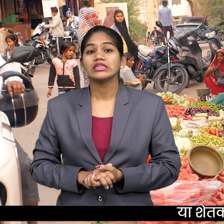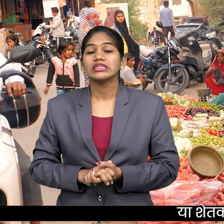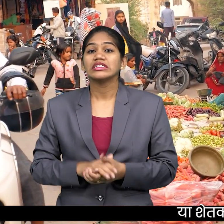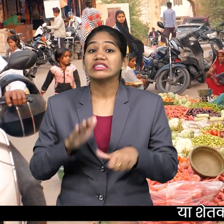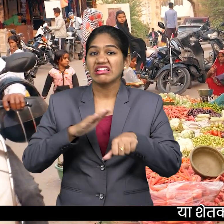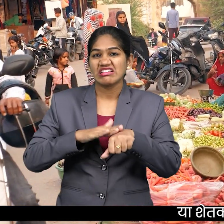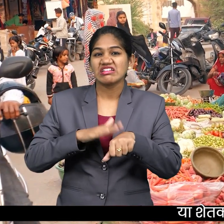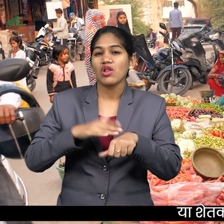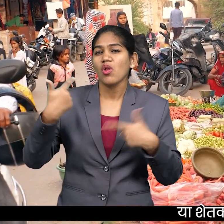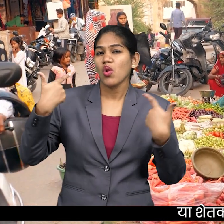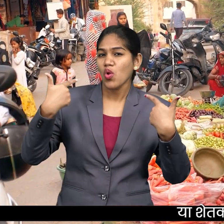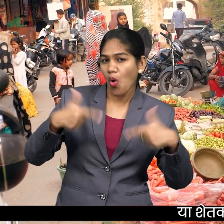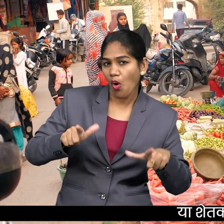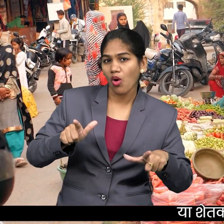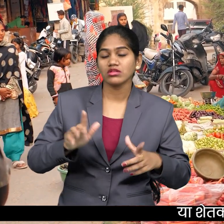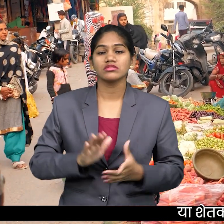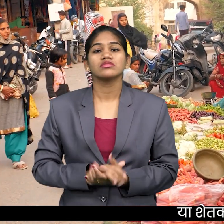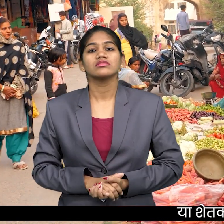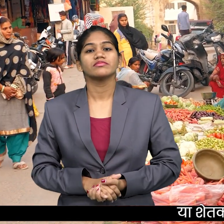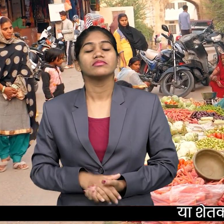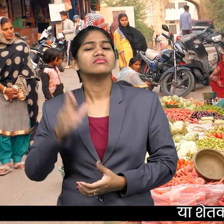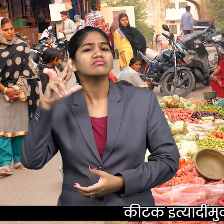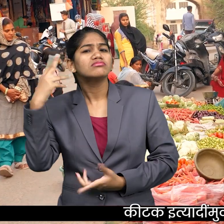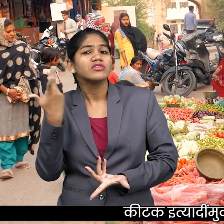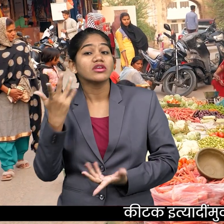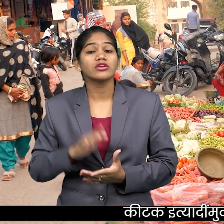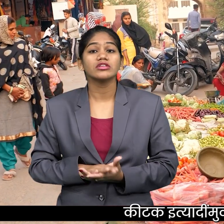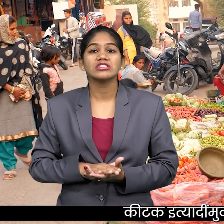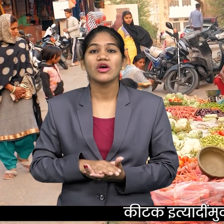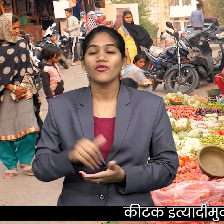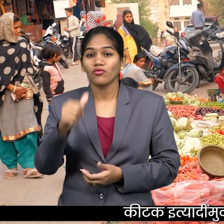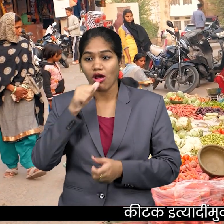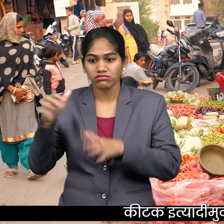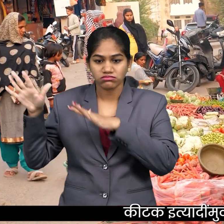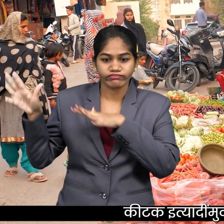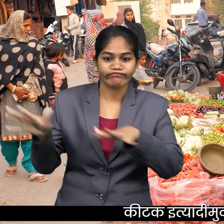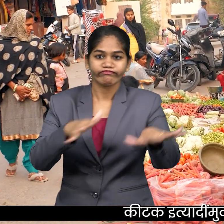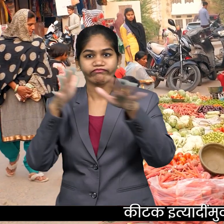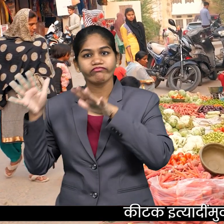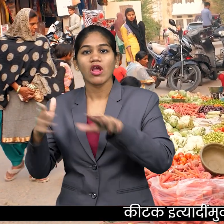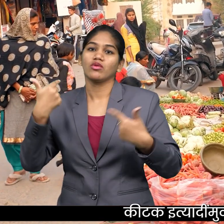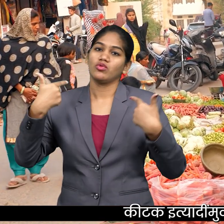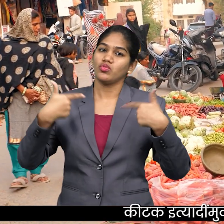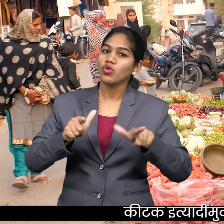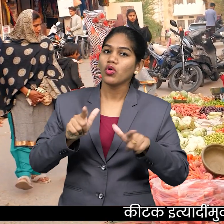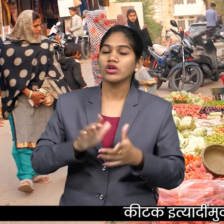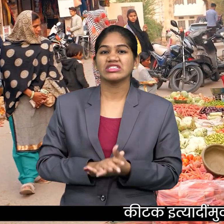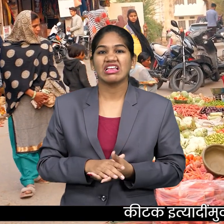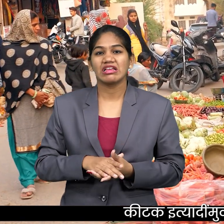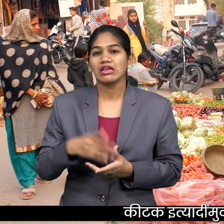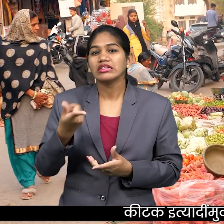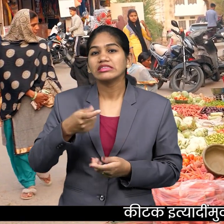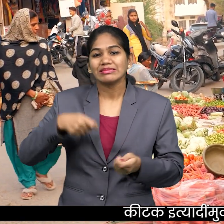या शेतकऱ्यांना कधीकधी पूर, कीटक इत्यादींमुळे नुकसान देखील होऊ शकते.